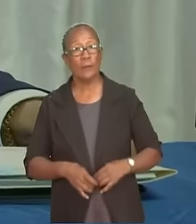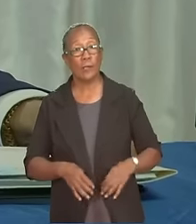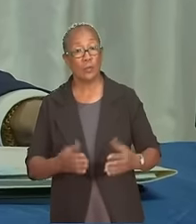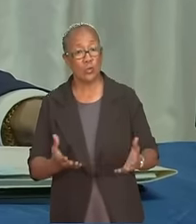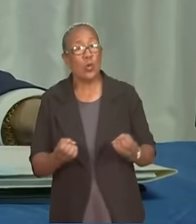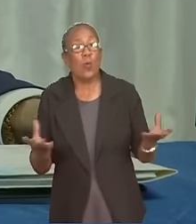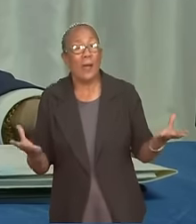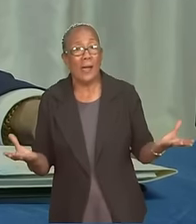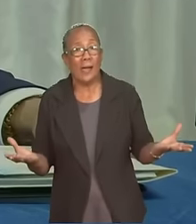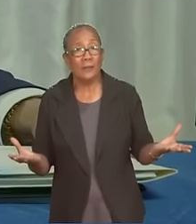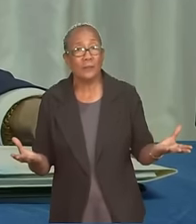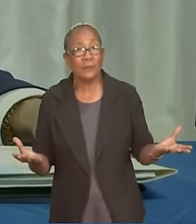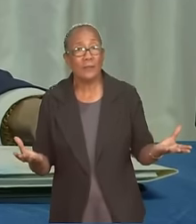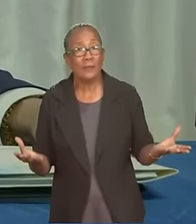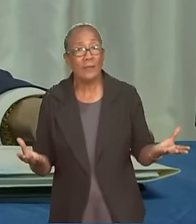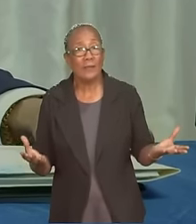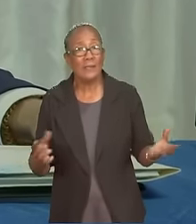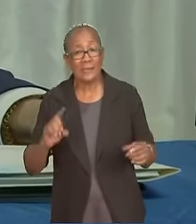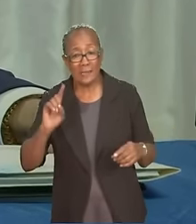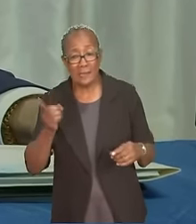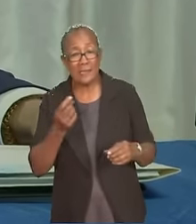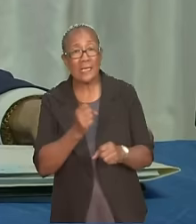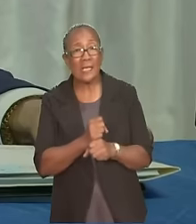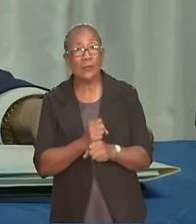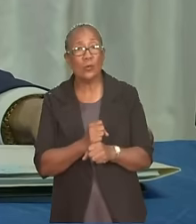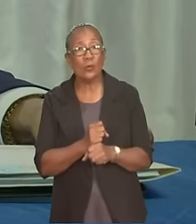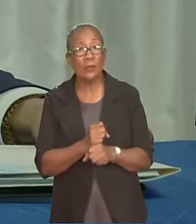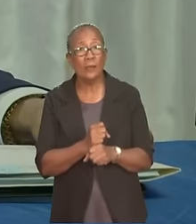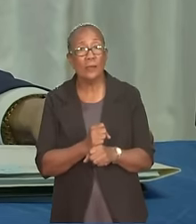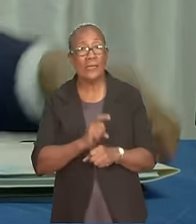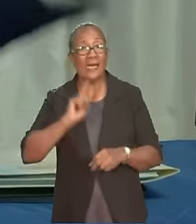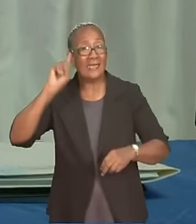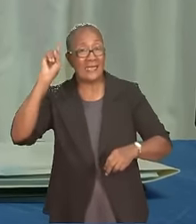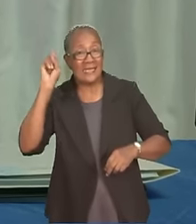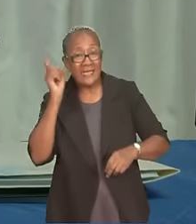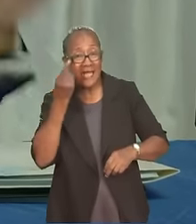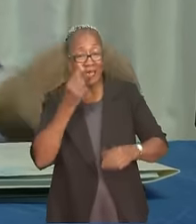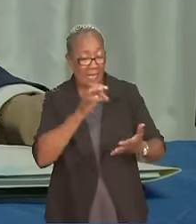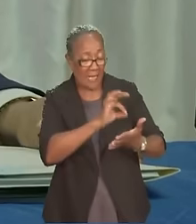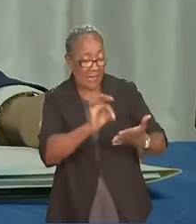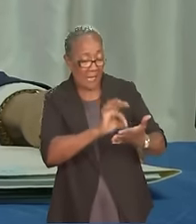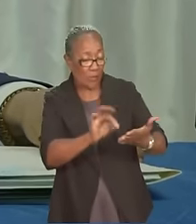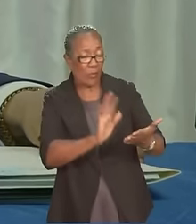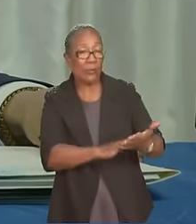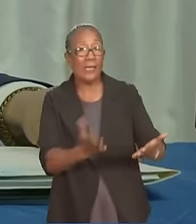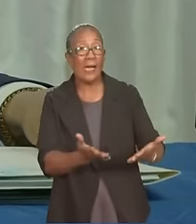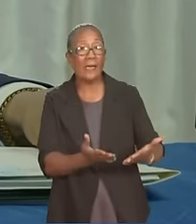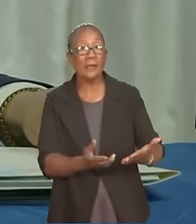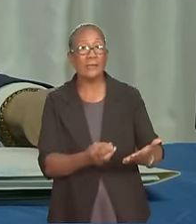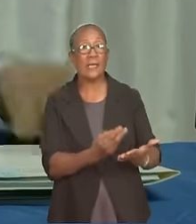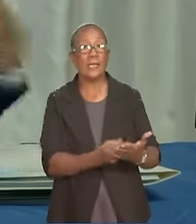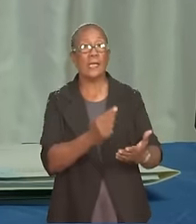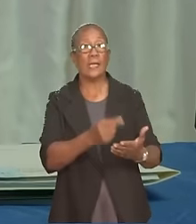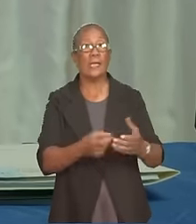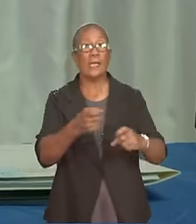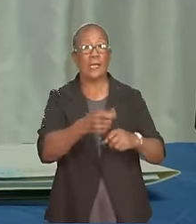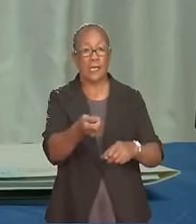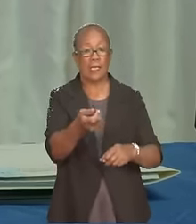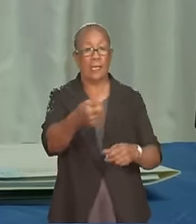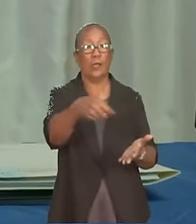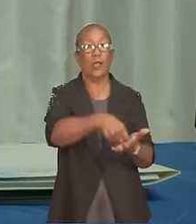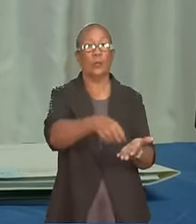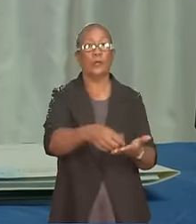Hogerie. Ze gaan snel naar die bank. Of ze gaan snel naar die notaris. Dan vestigen ze een hypotheek erop. Dus dan krijg je